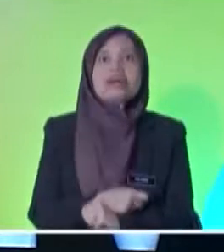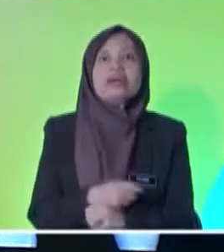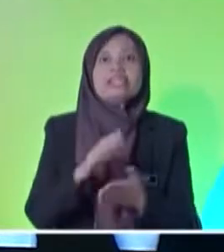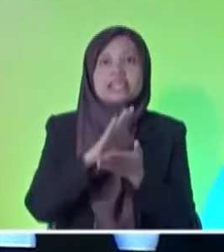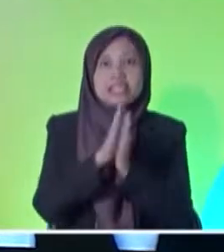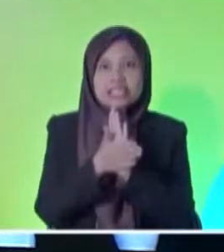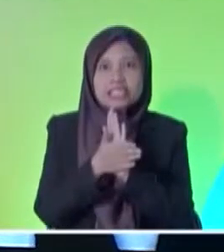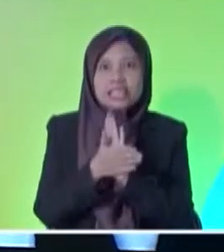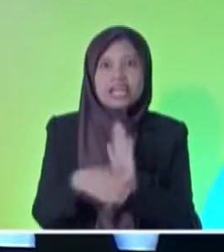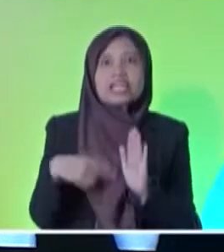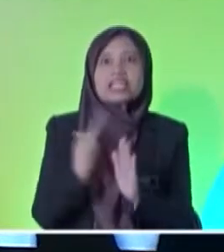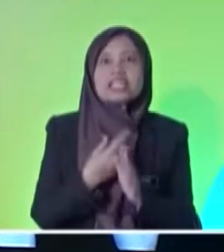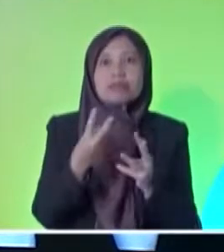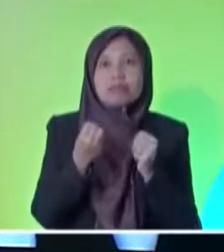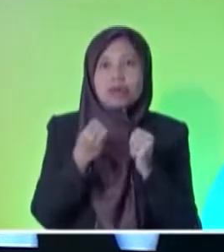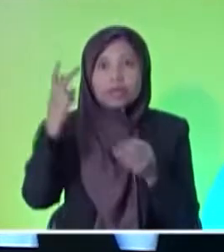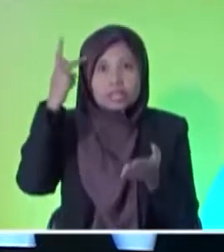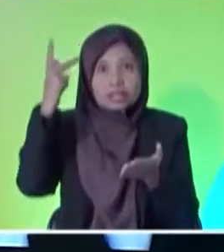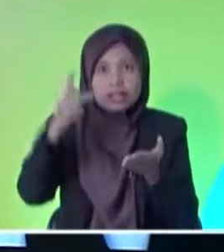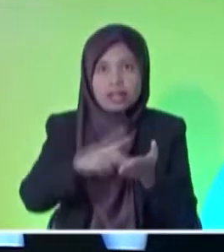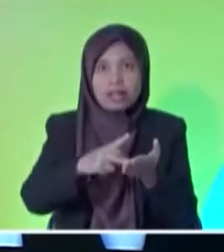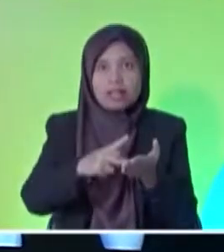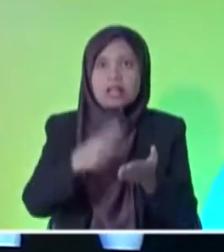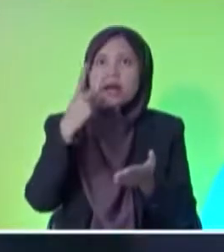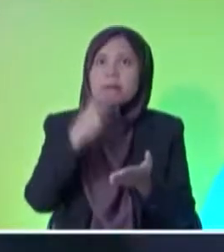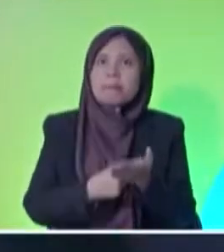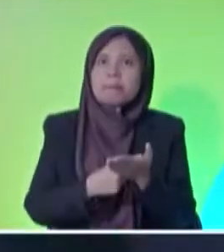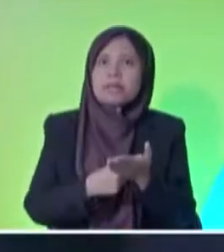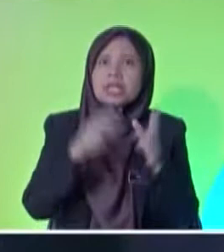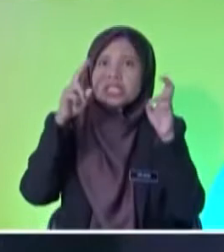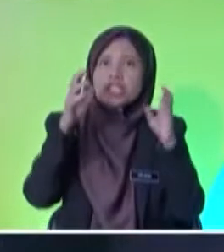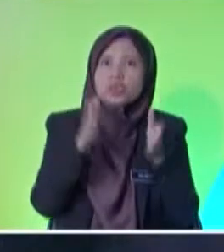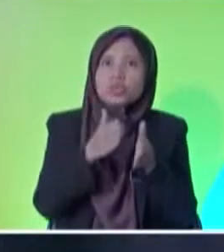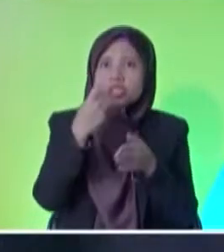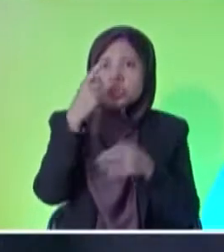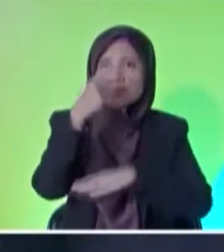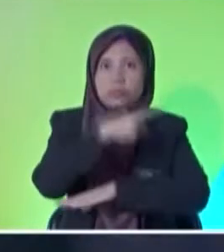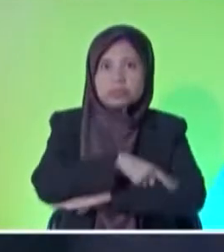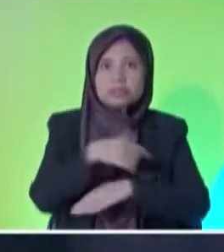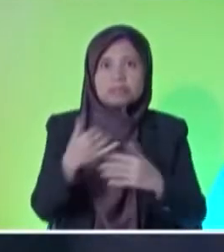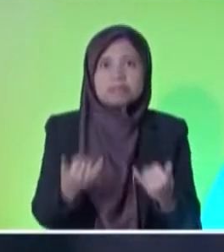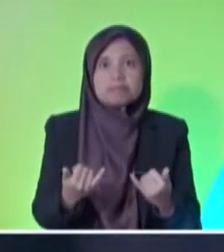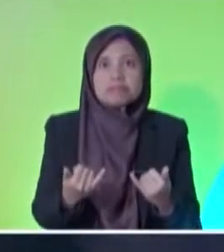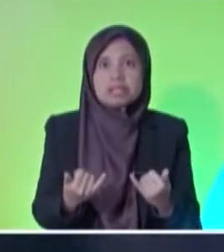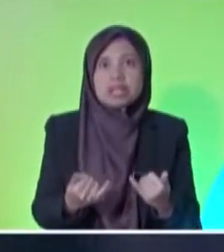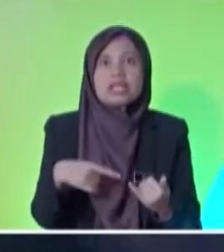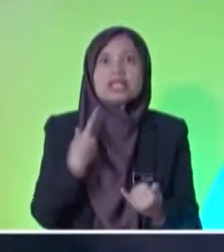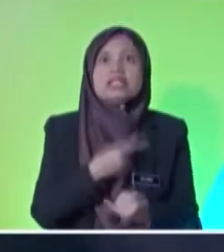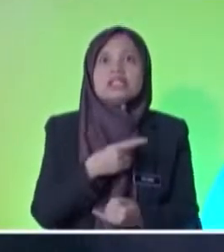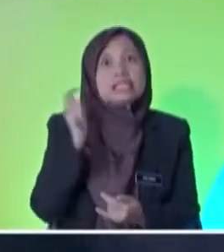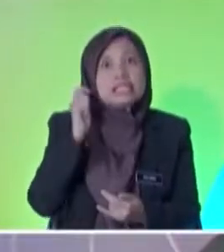debunya atopik pada kali ini aku saat topik yang kita aja Pada hari ini saya Insyaallah Iman teknik kita belajar secara teori